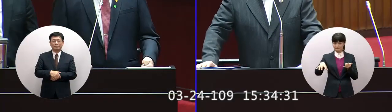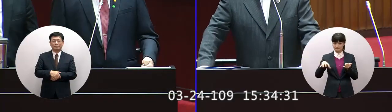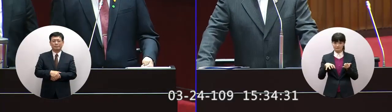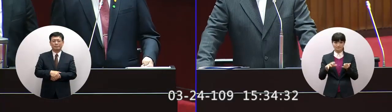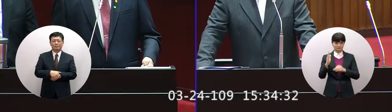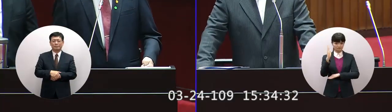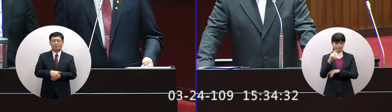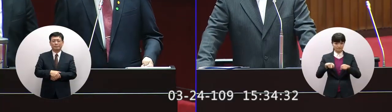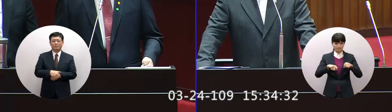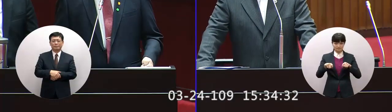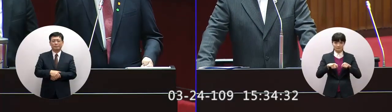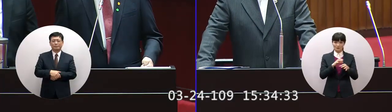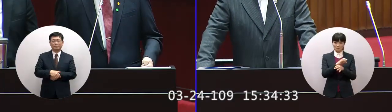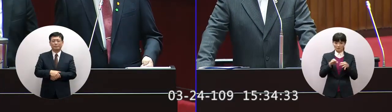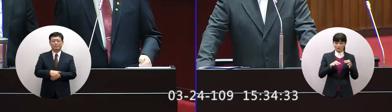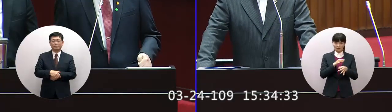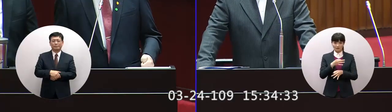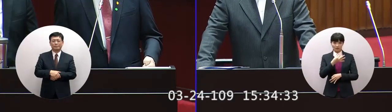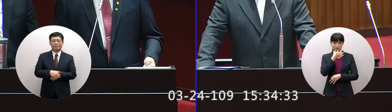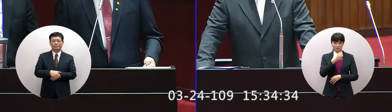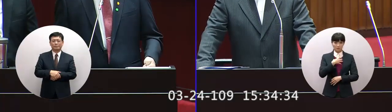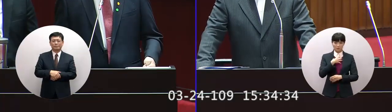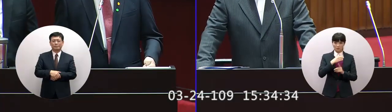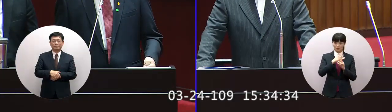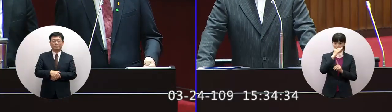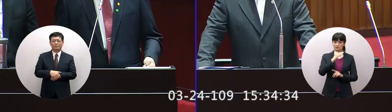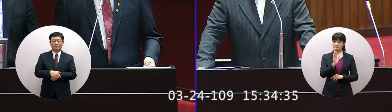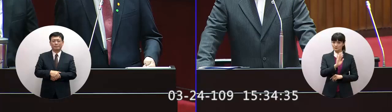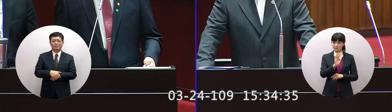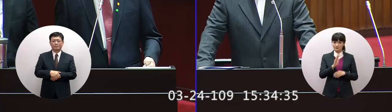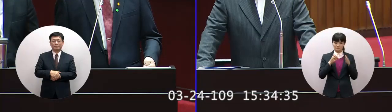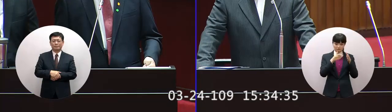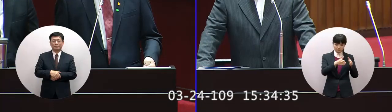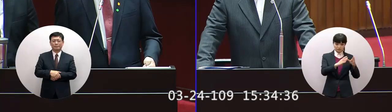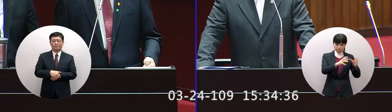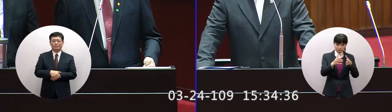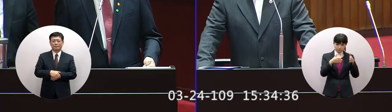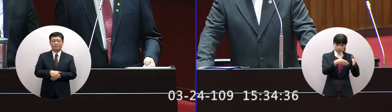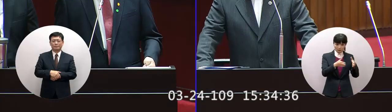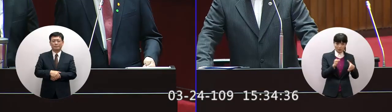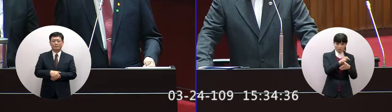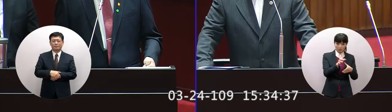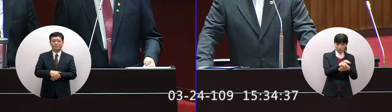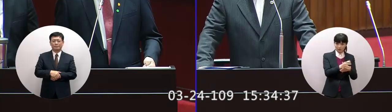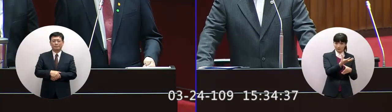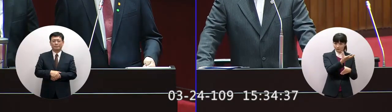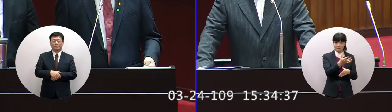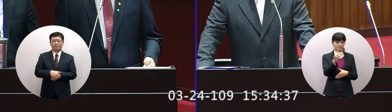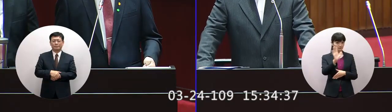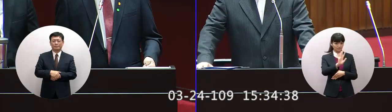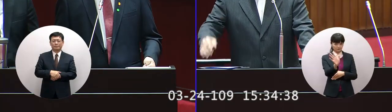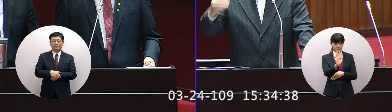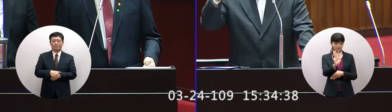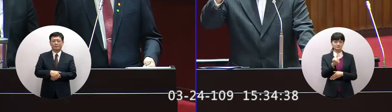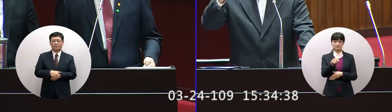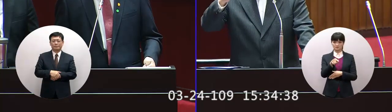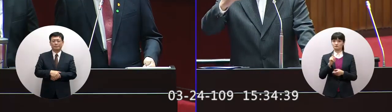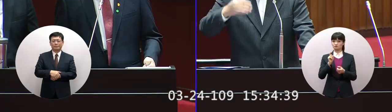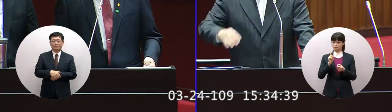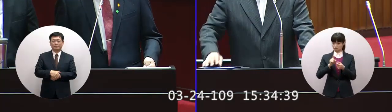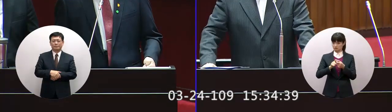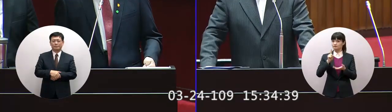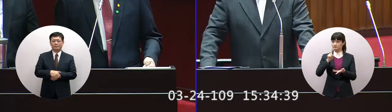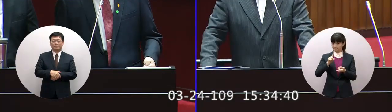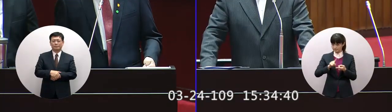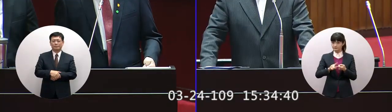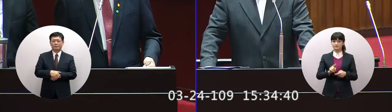为了分散贸易风险，不要特定的国家太多的投资，这个方向是正确的。但是这